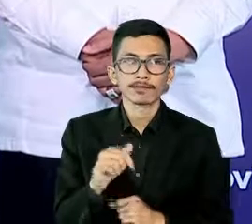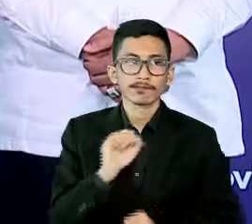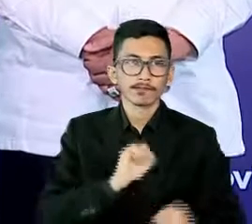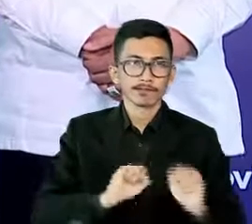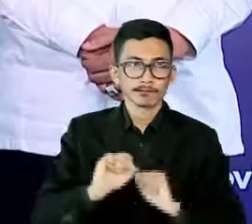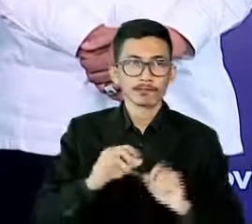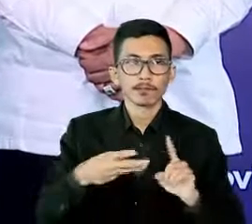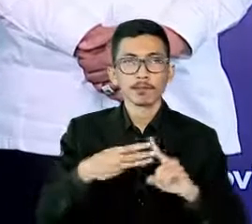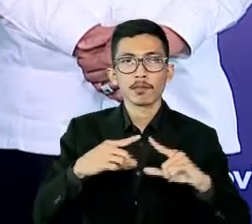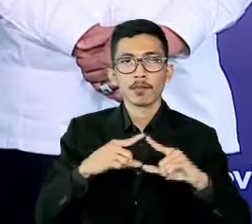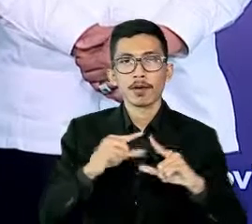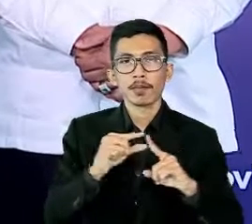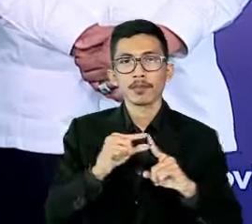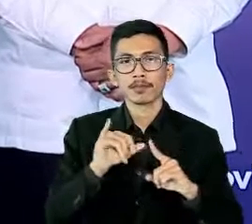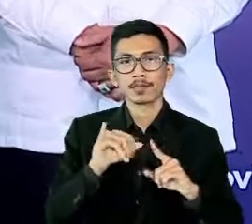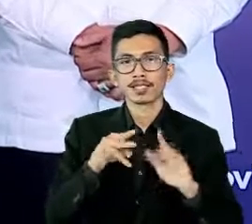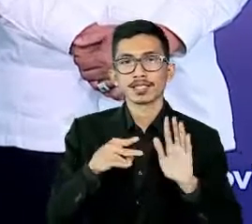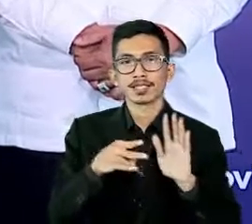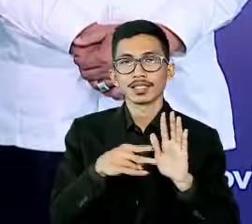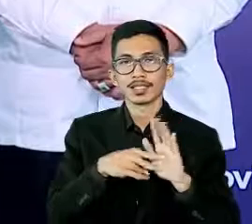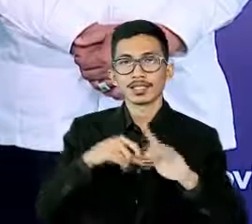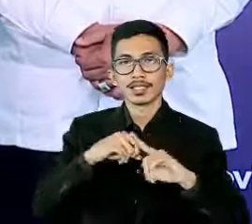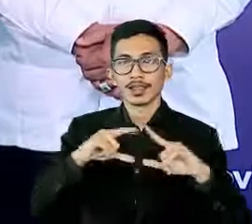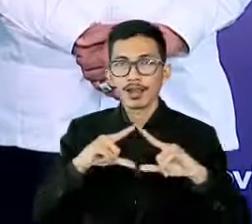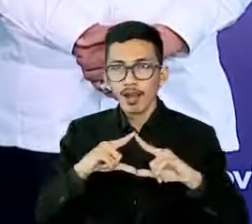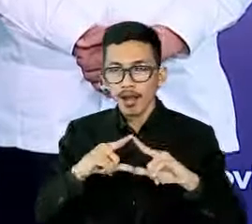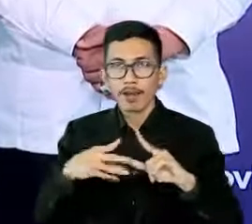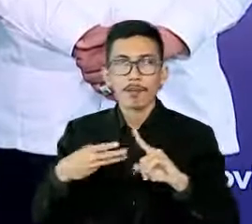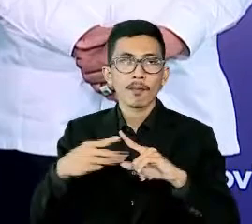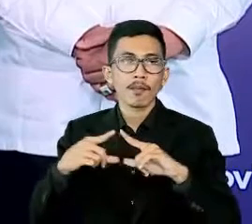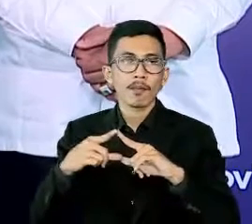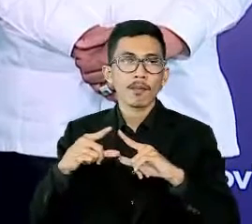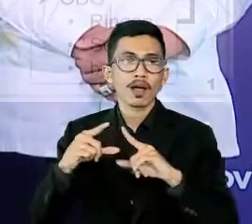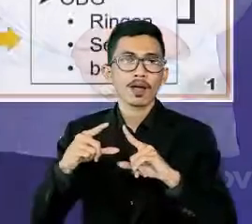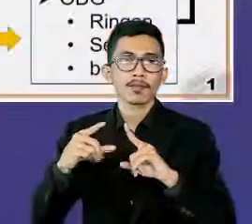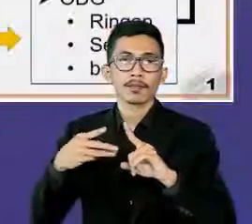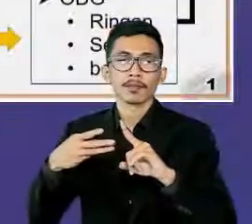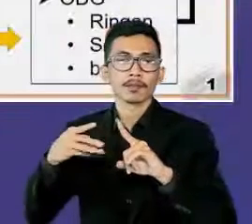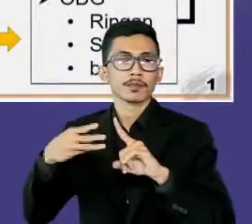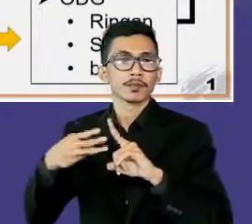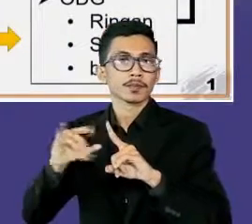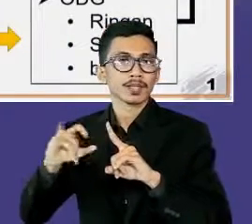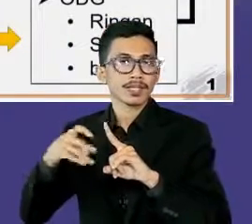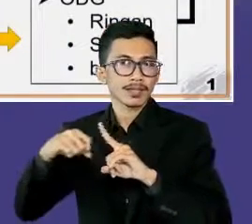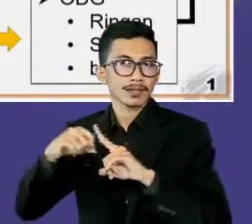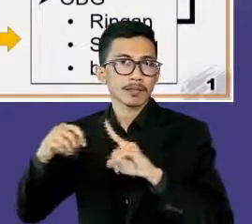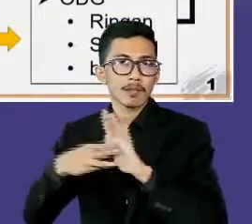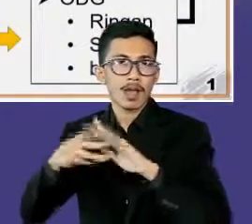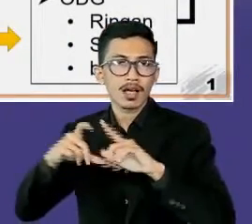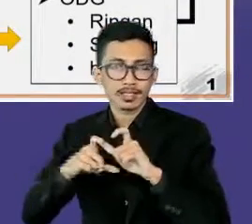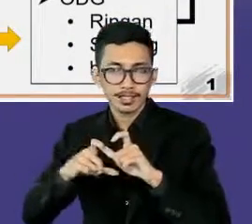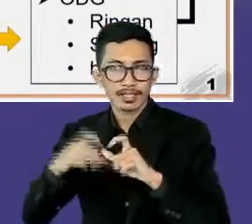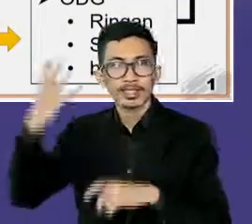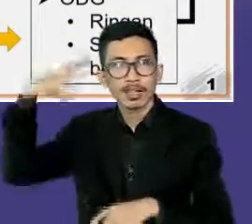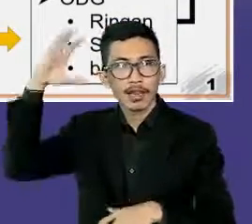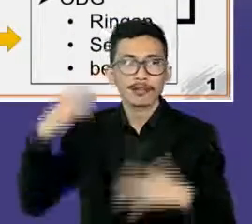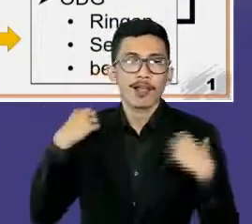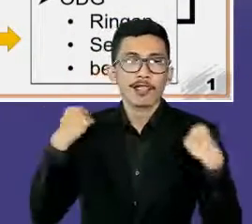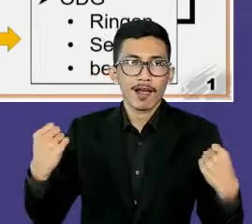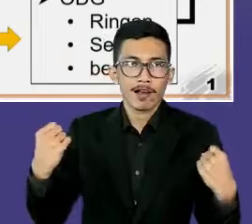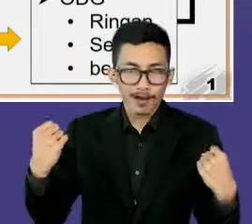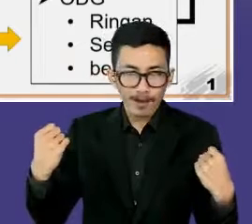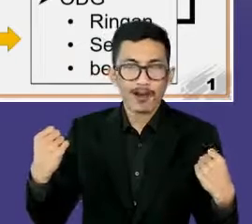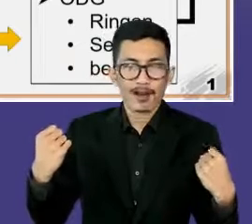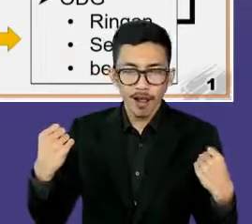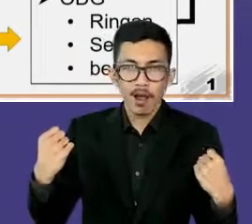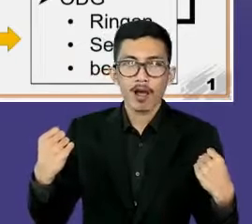Hai Babinsa Babinkamtibmas dan dari Dinkes dalam hal ini adalah